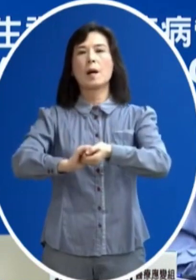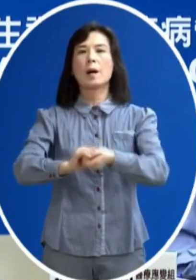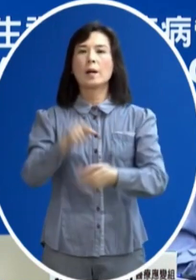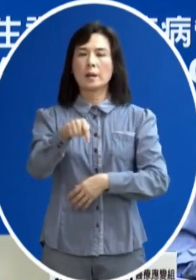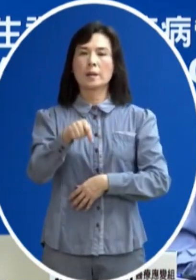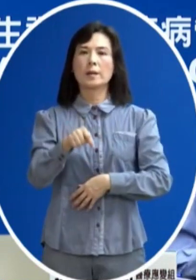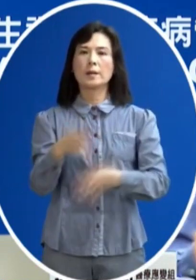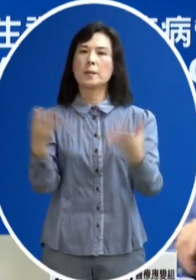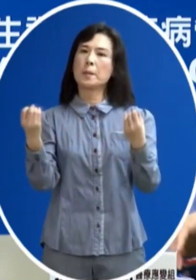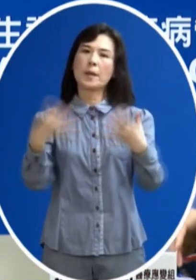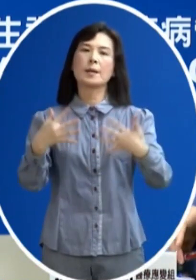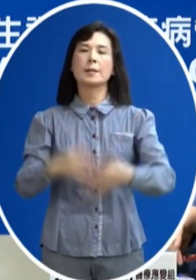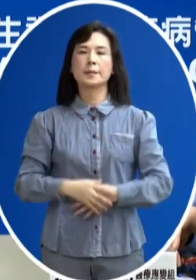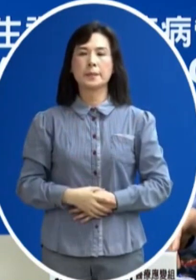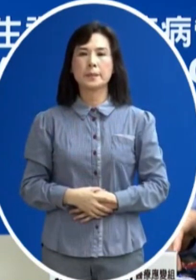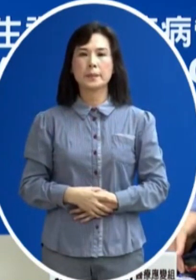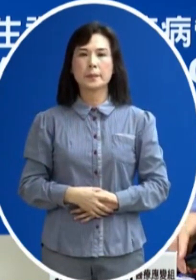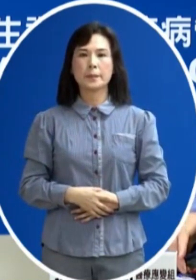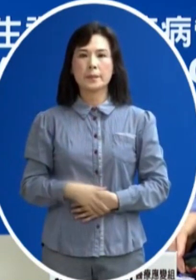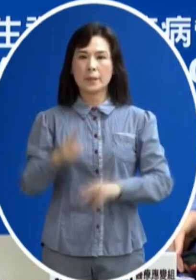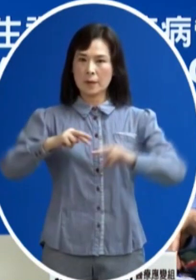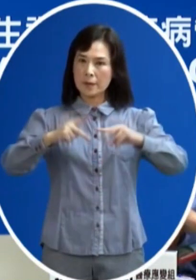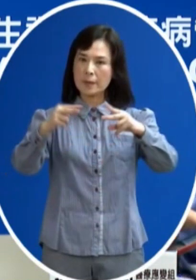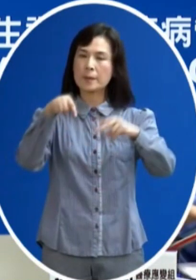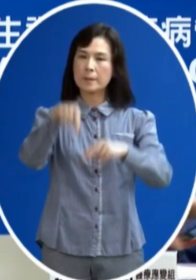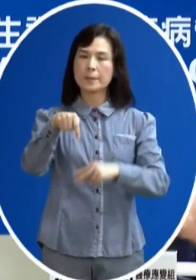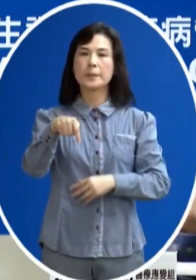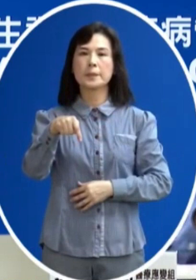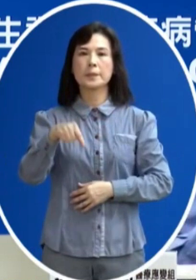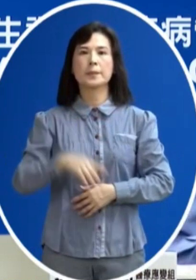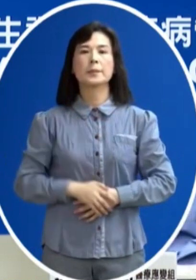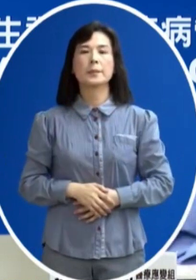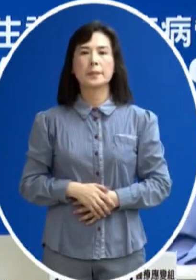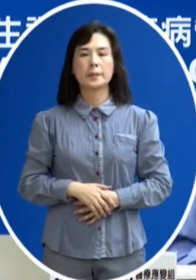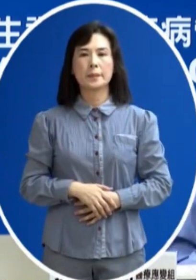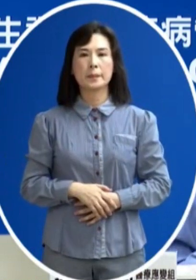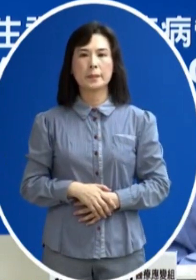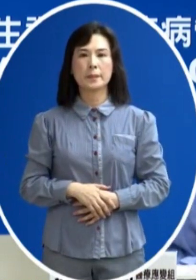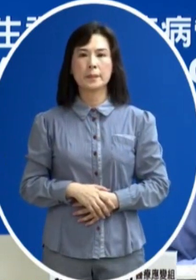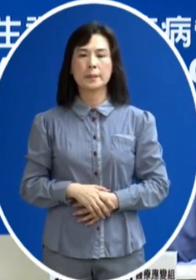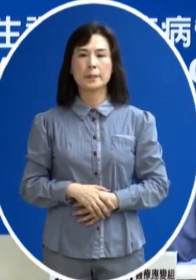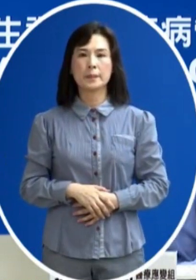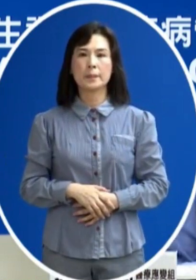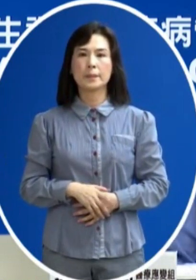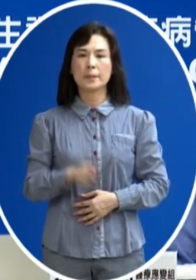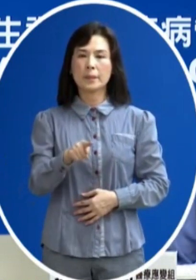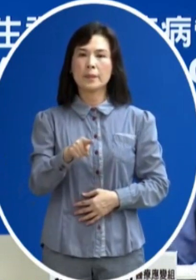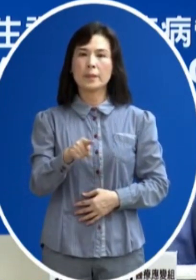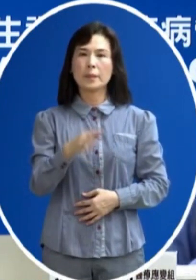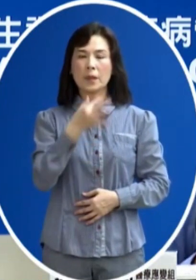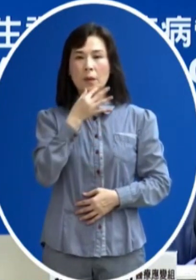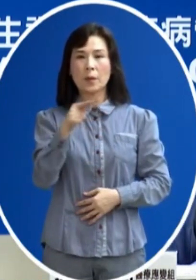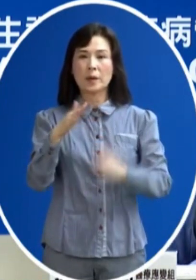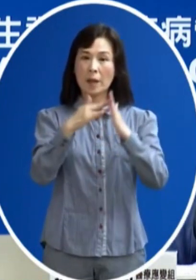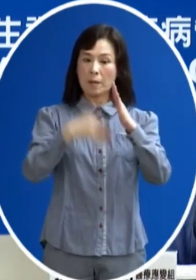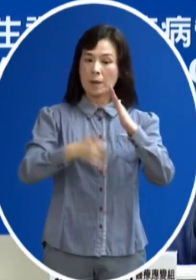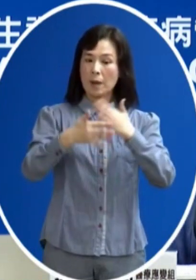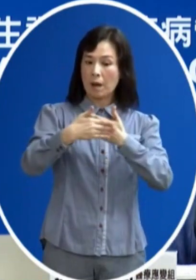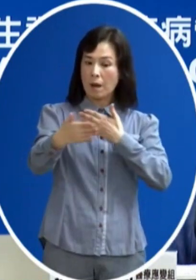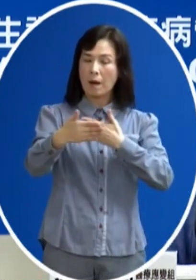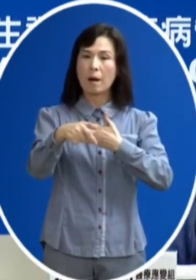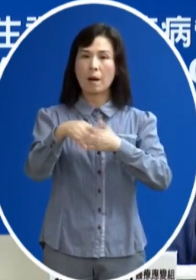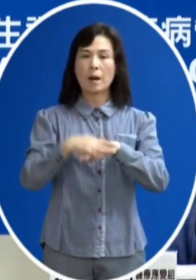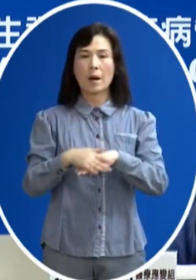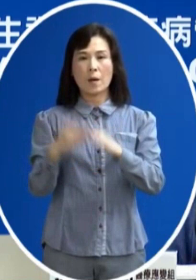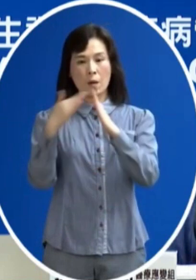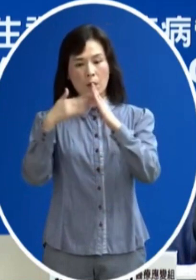相对的是没有疑义，所以我们修订的这样的一个病例的定义，那也避免这些在居家隔离居